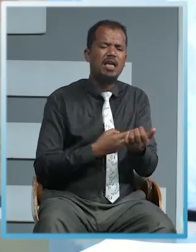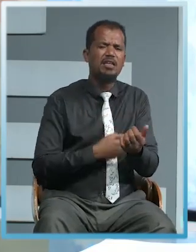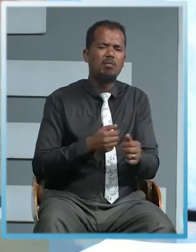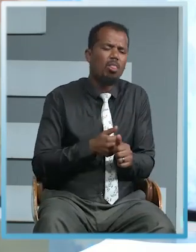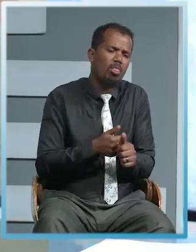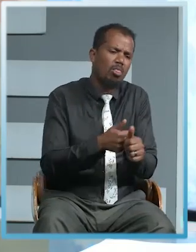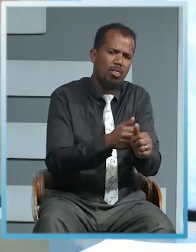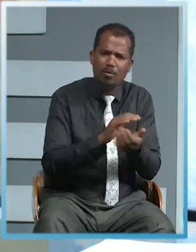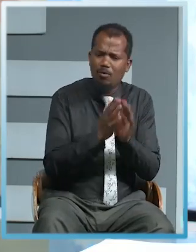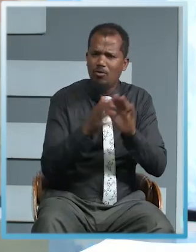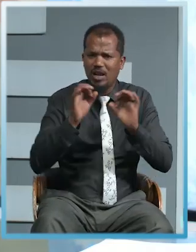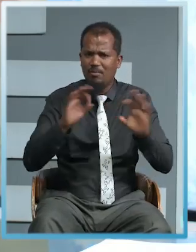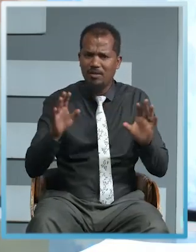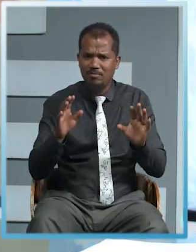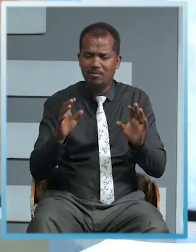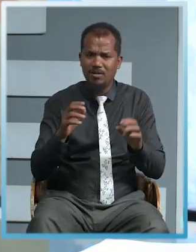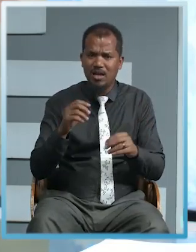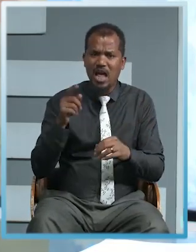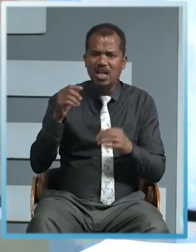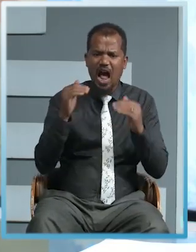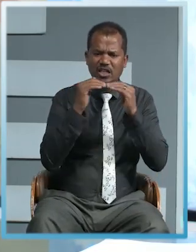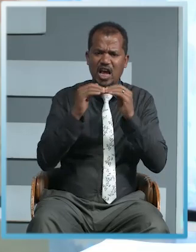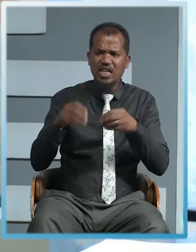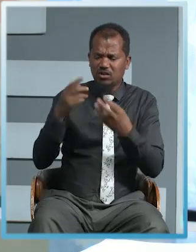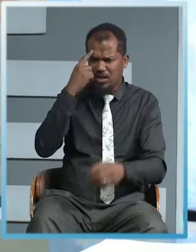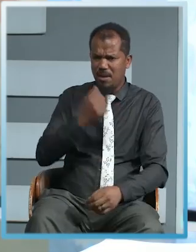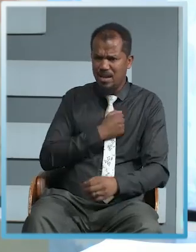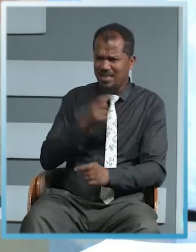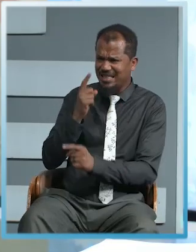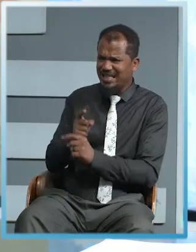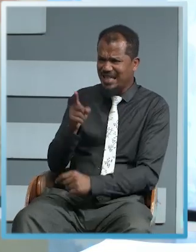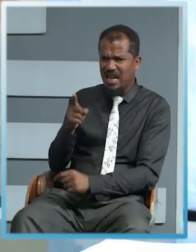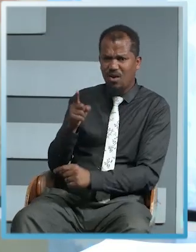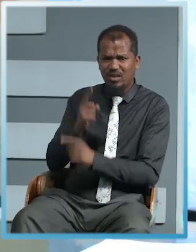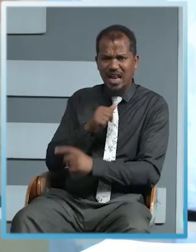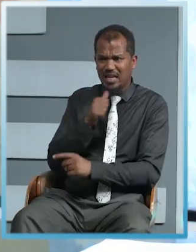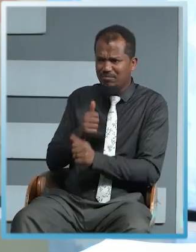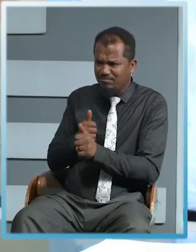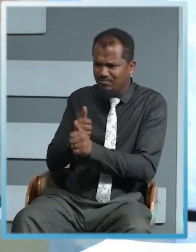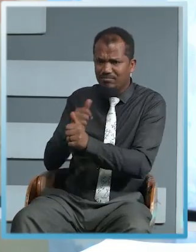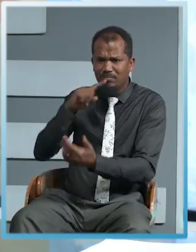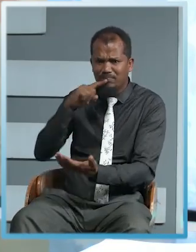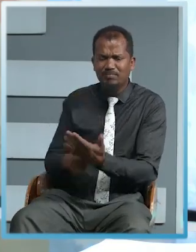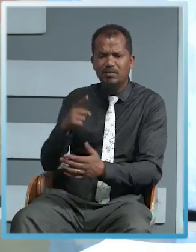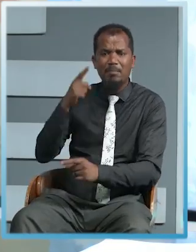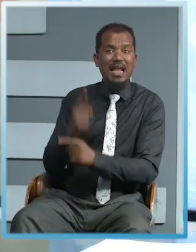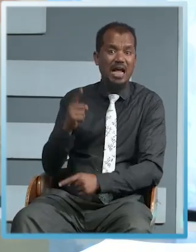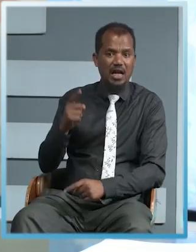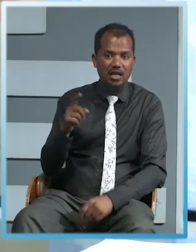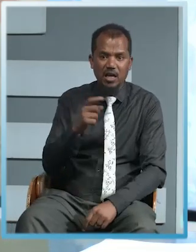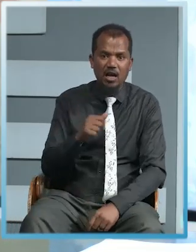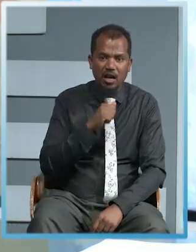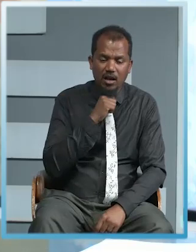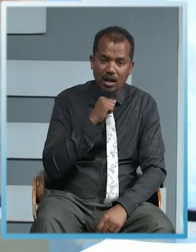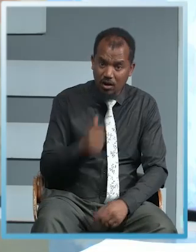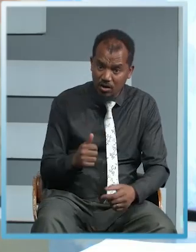የለብሽ ያ አንቺ የሰጠሽው እምነት ትክክል መሆን አለበት ግን እየተከታተልሽ በኤቪደንስ እና ማረጋገጥ ሳይሆን ሲቀር